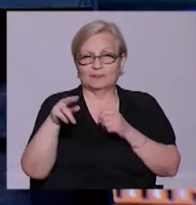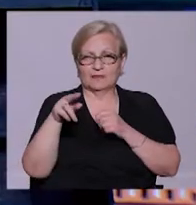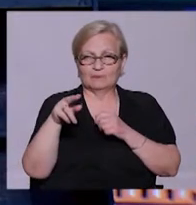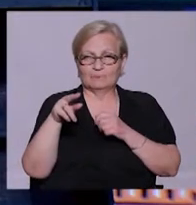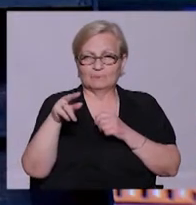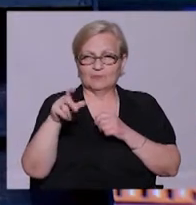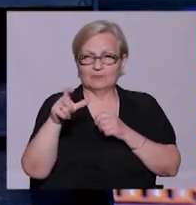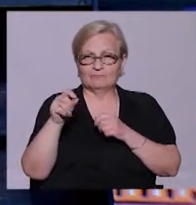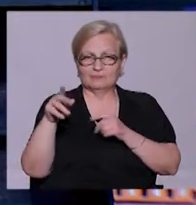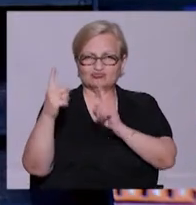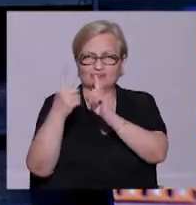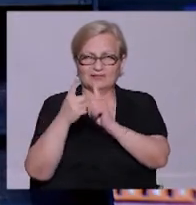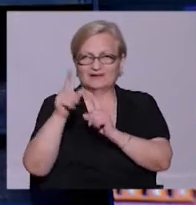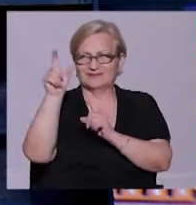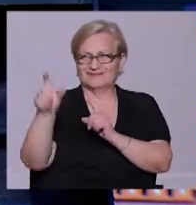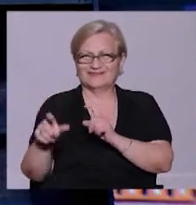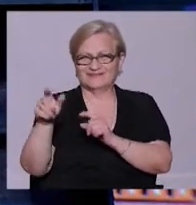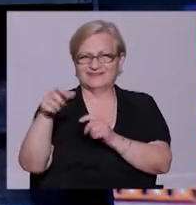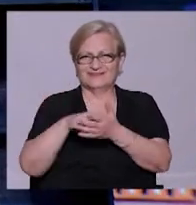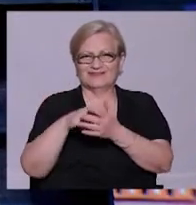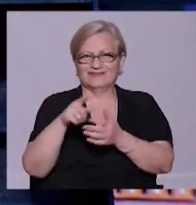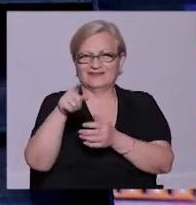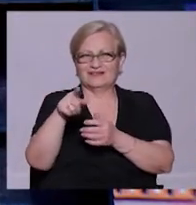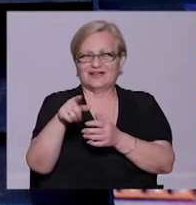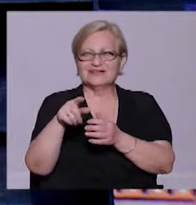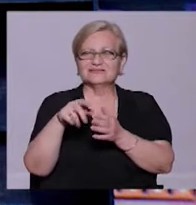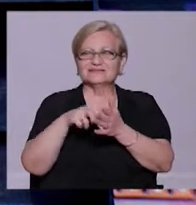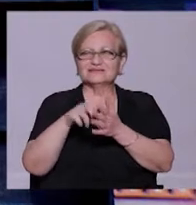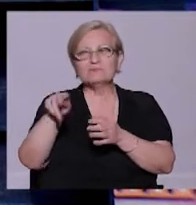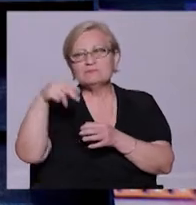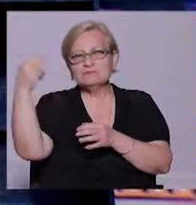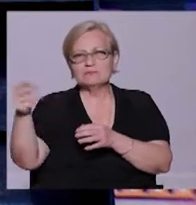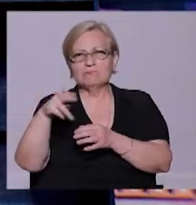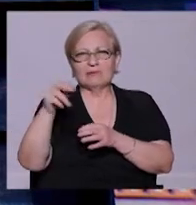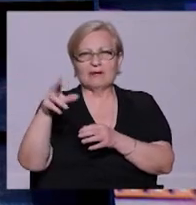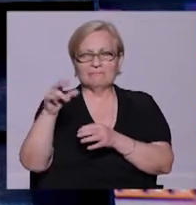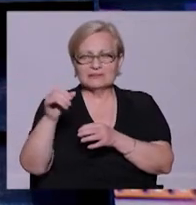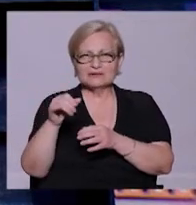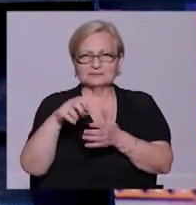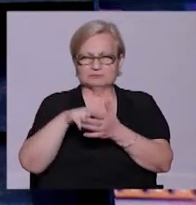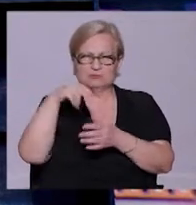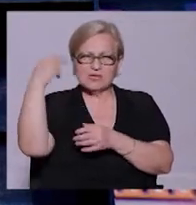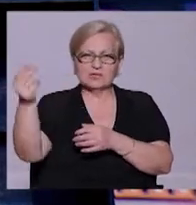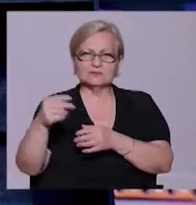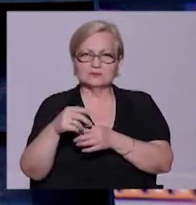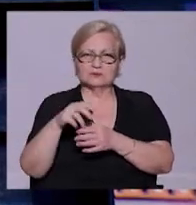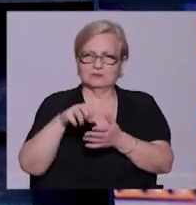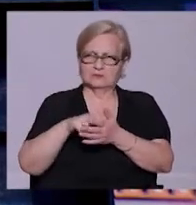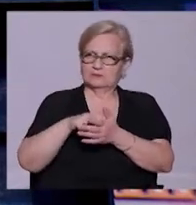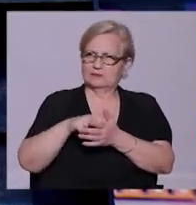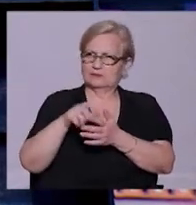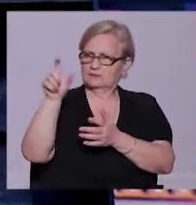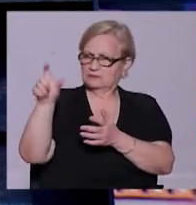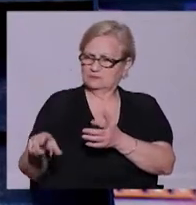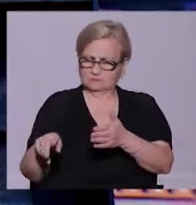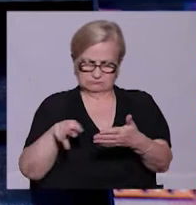ფოსტალიონს შეეგება. თუ შეიძლება, ეს წერილი პეპი გრძელწინდას გადაეცით. იცოდეთ სასწრაფოა. ფოსტალიონი